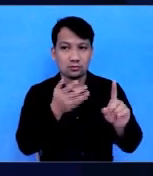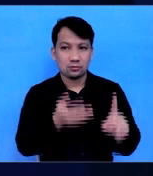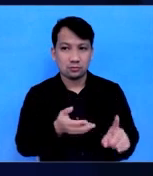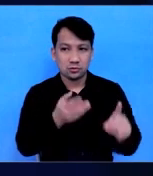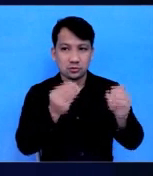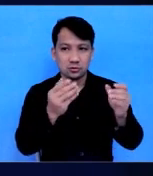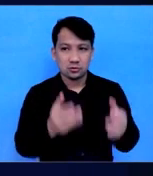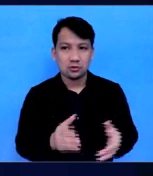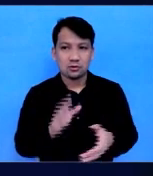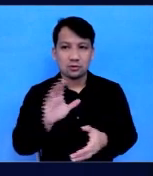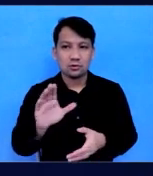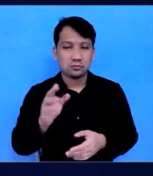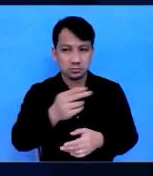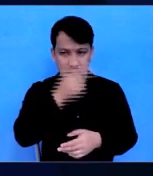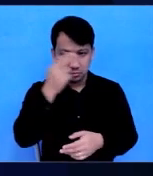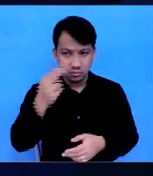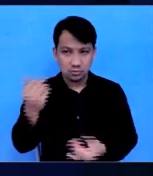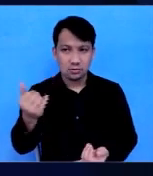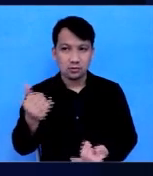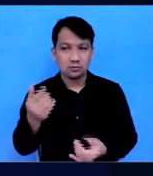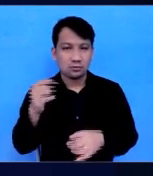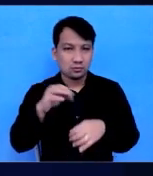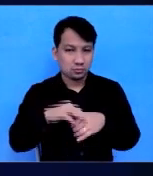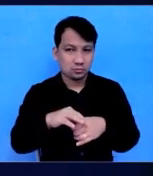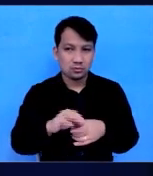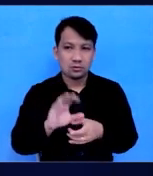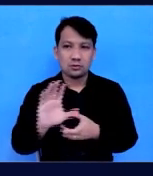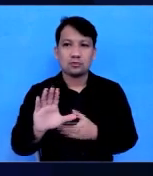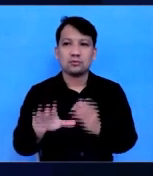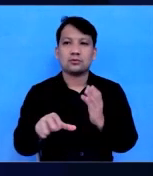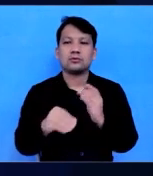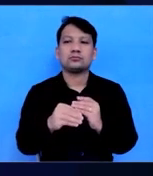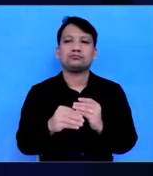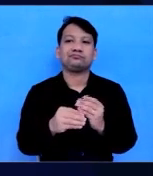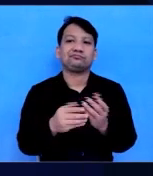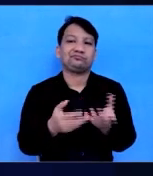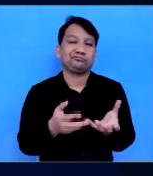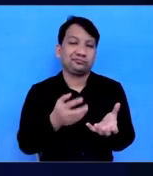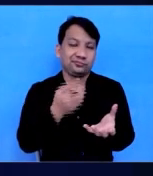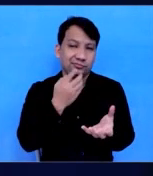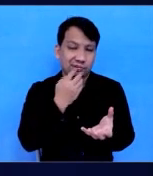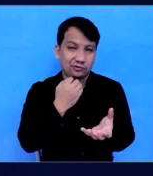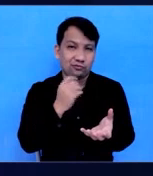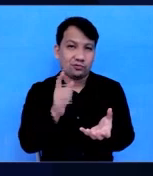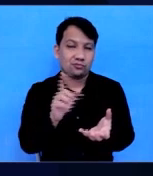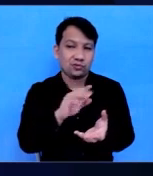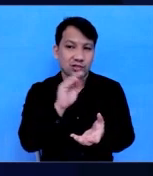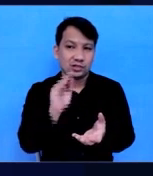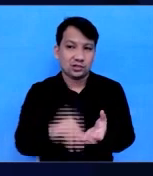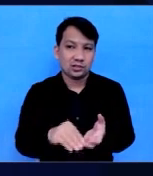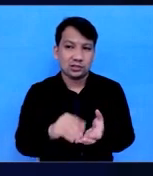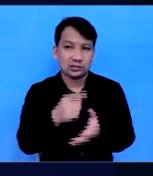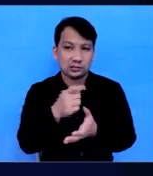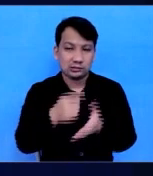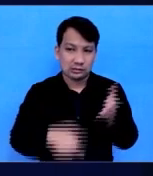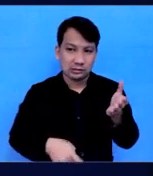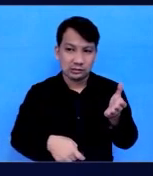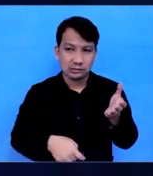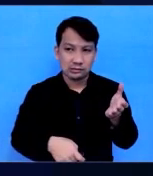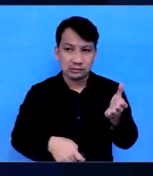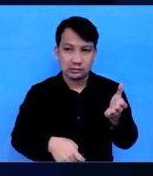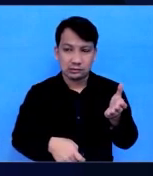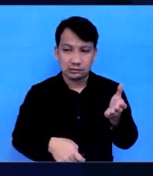kayo ang bayani sa panahon ng eleksyon. Pero sa kakarampot na 20% tax, gagatasan